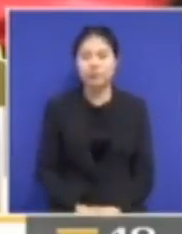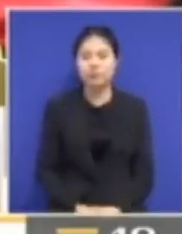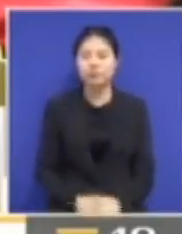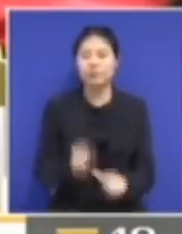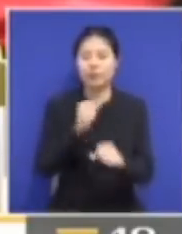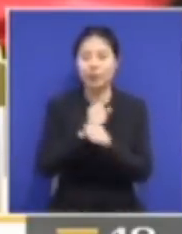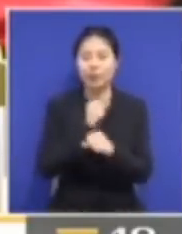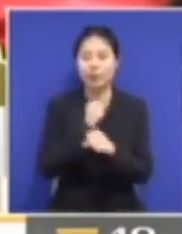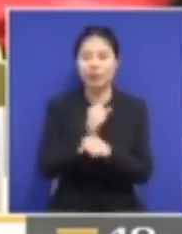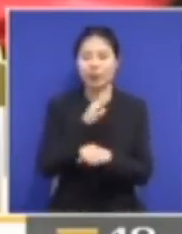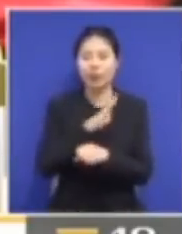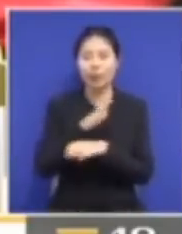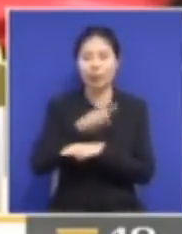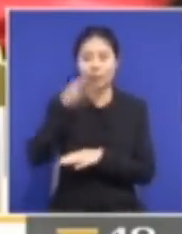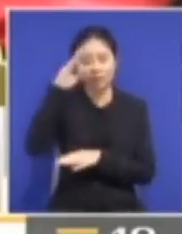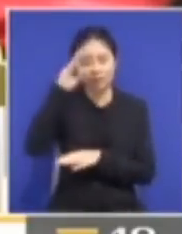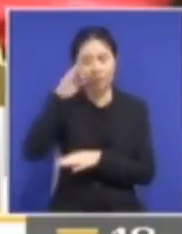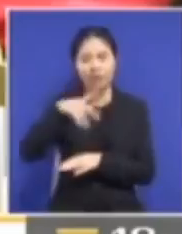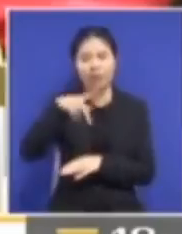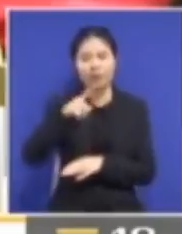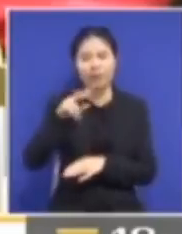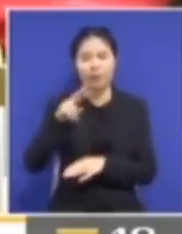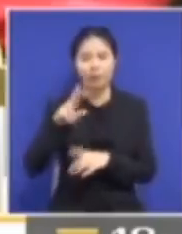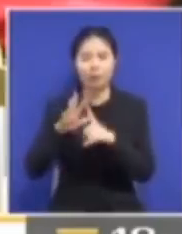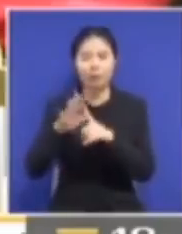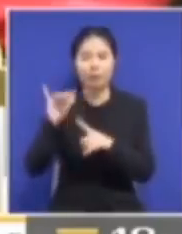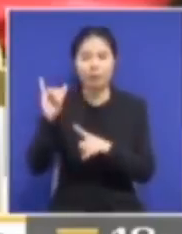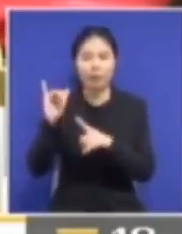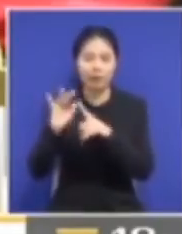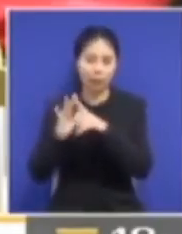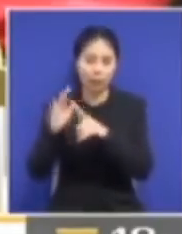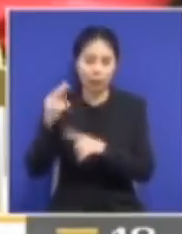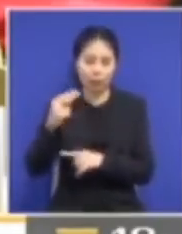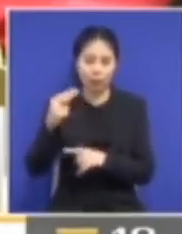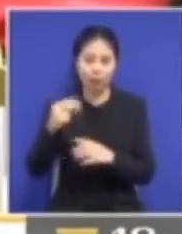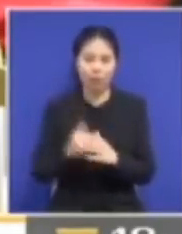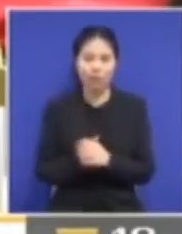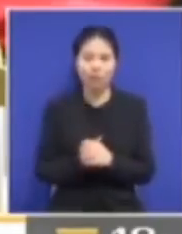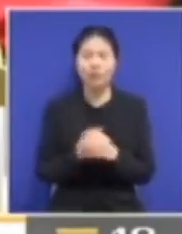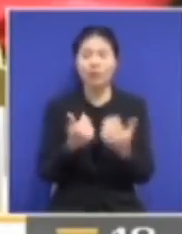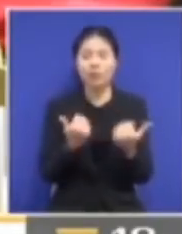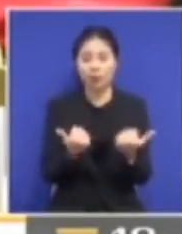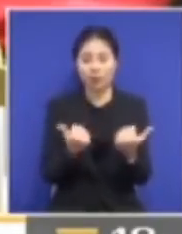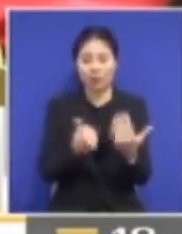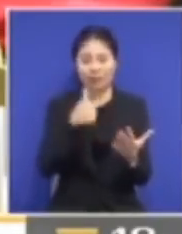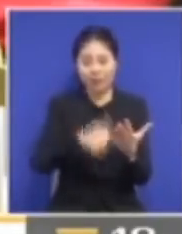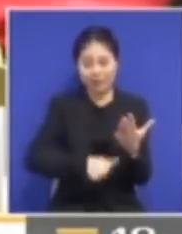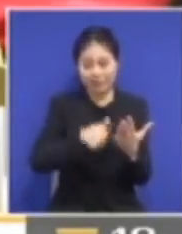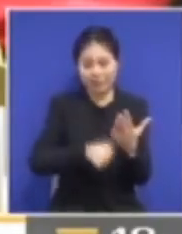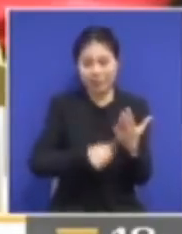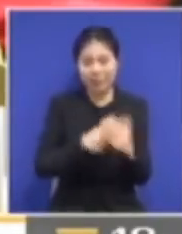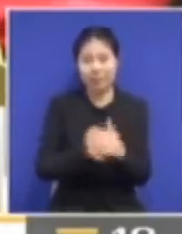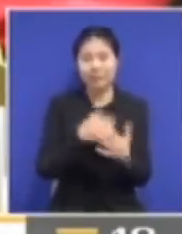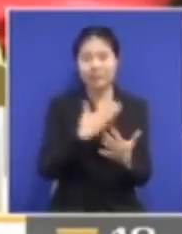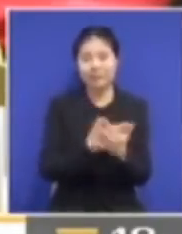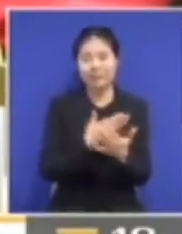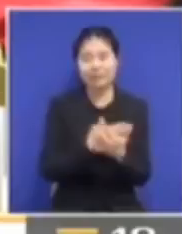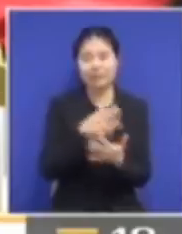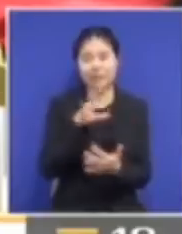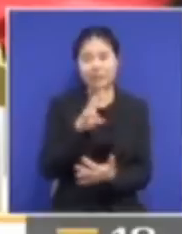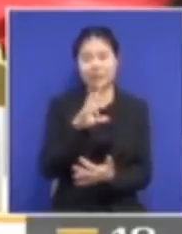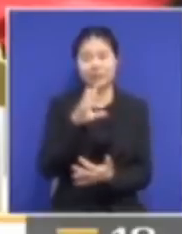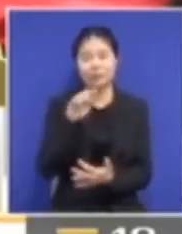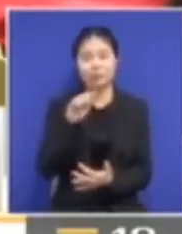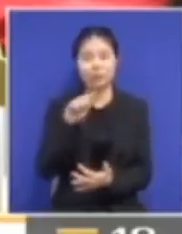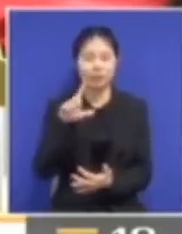5ปีเนี่ยตอนนี้หนี้ประเทศเพิ่มขึ้นไป7ล้านล้านแล้วนะครับนะ